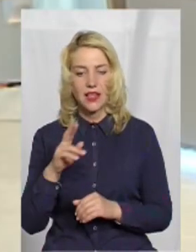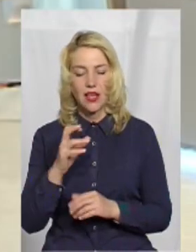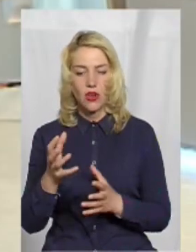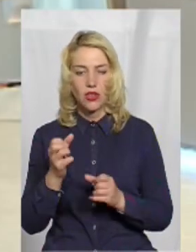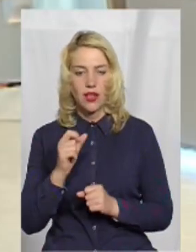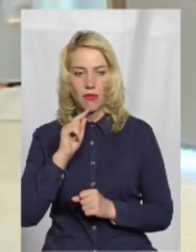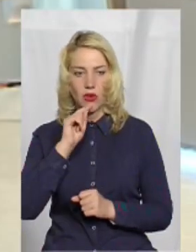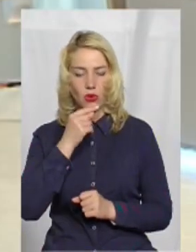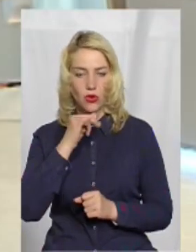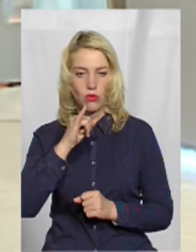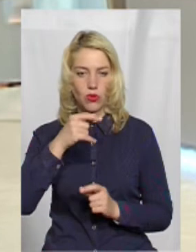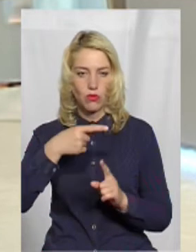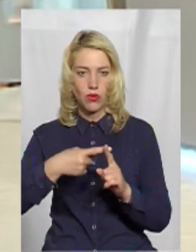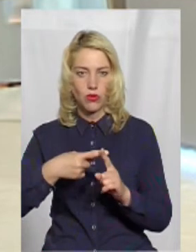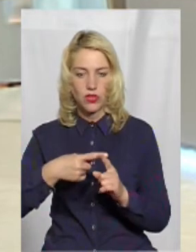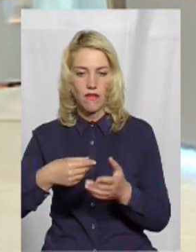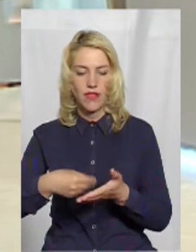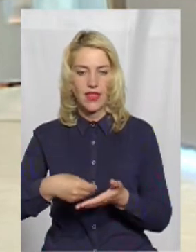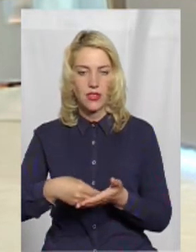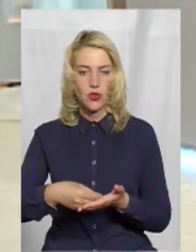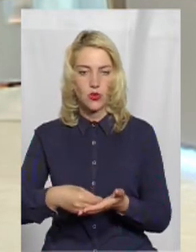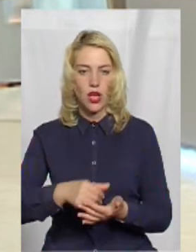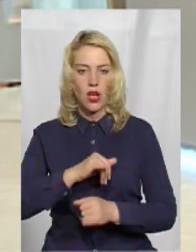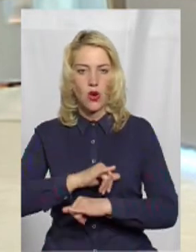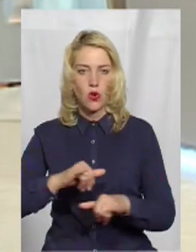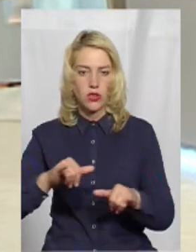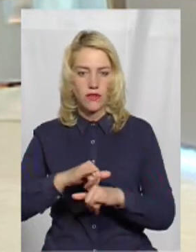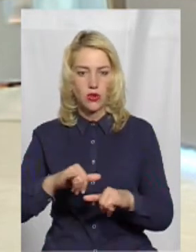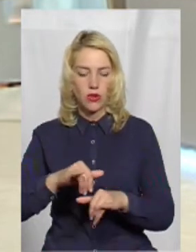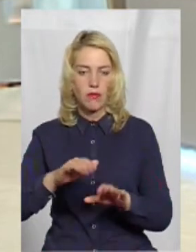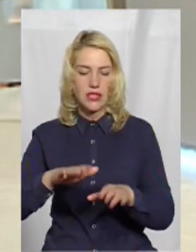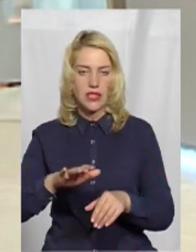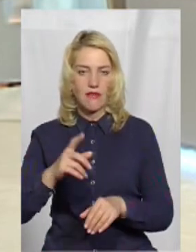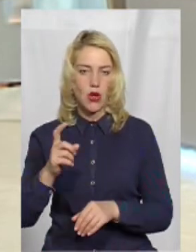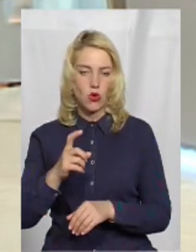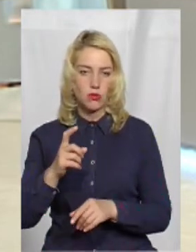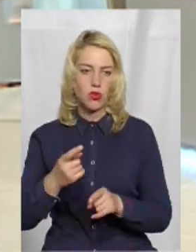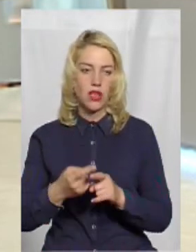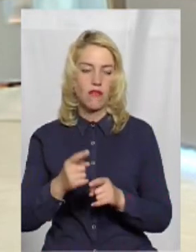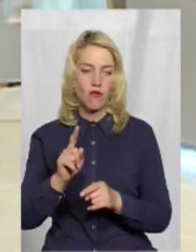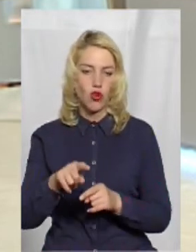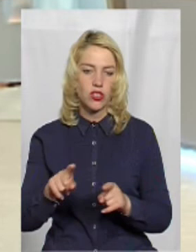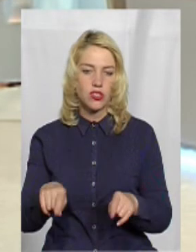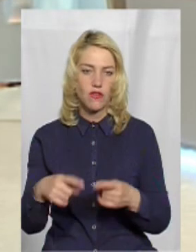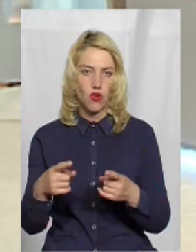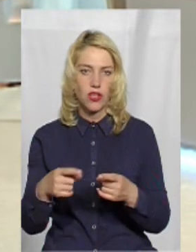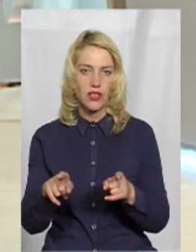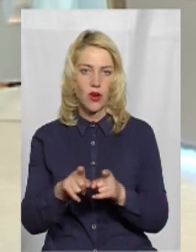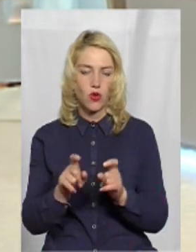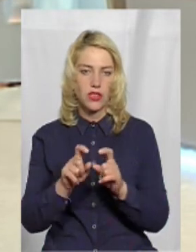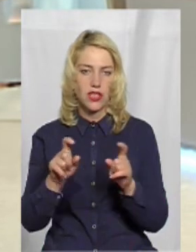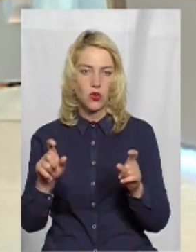економію відразу і ще й плюс фінансує розвиток місцевих господарств. От створення такої